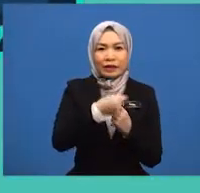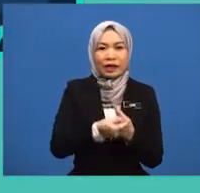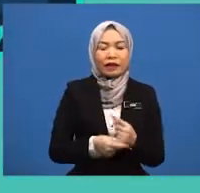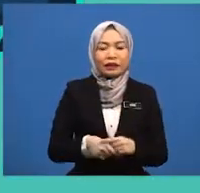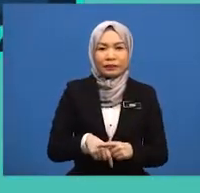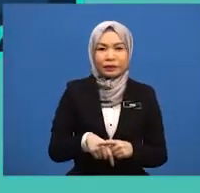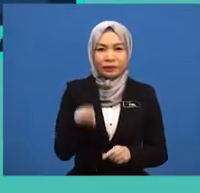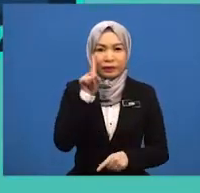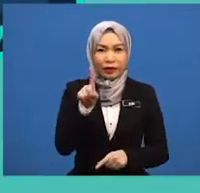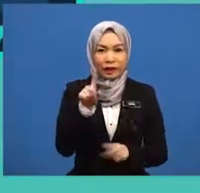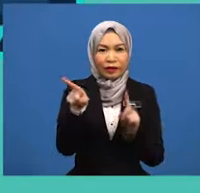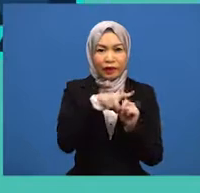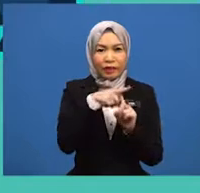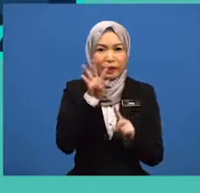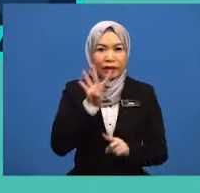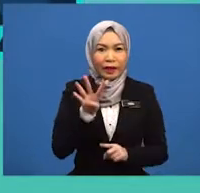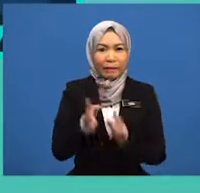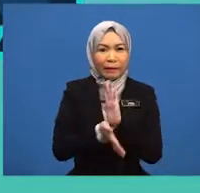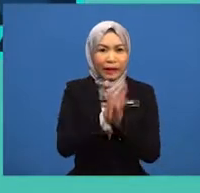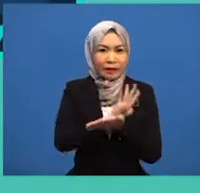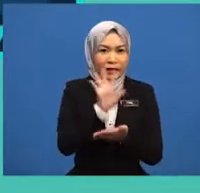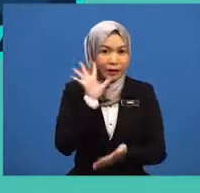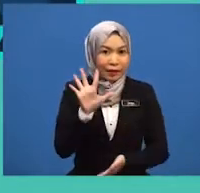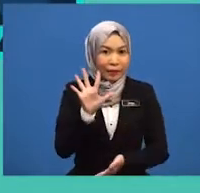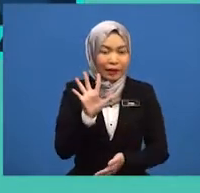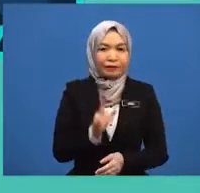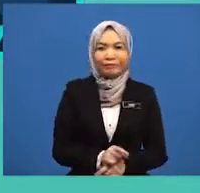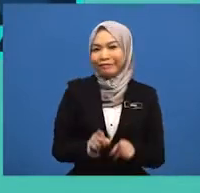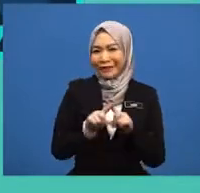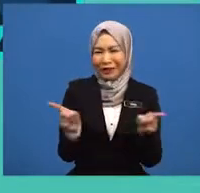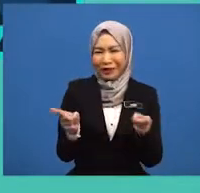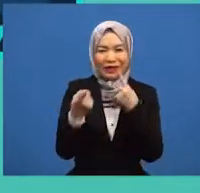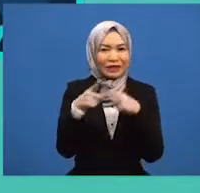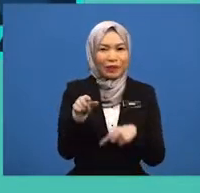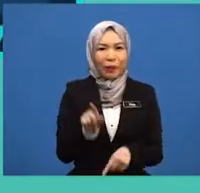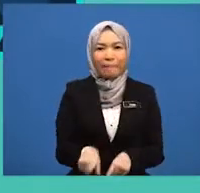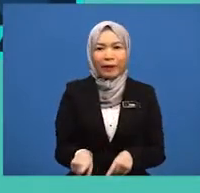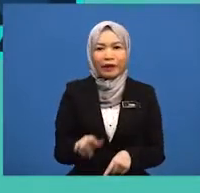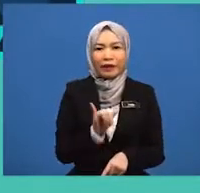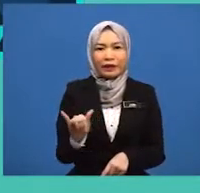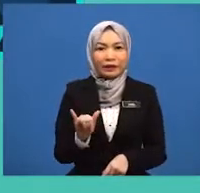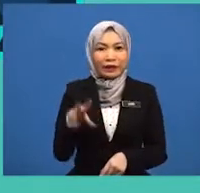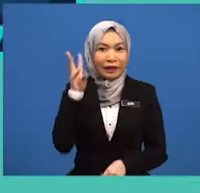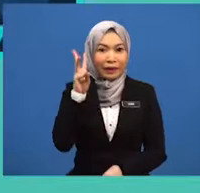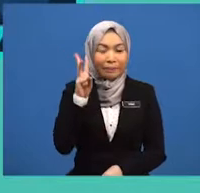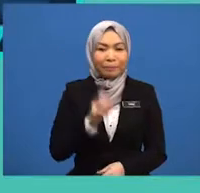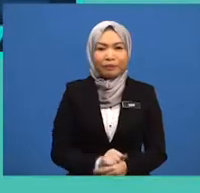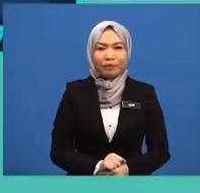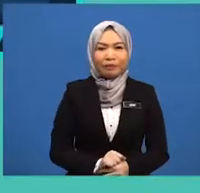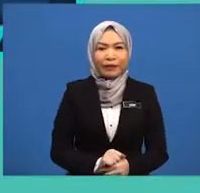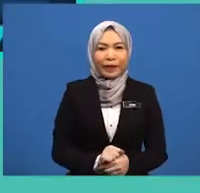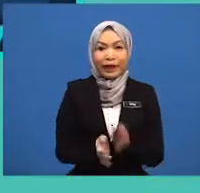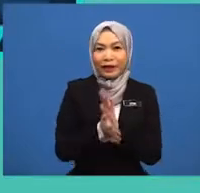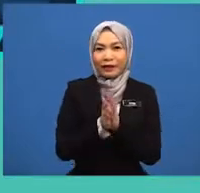Apabila 1 ditambah dengan 4, seharusnya menghasilkan 5. Namun, jawapan yang diberi adalah